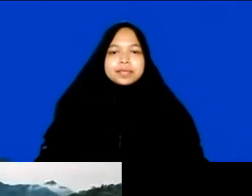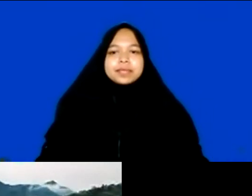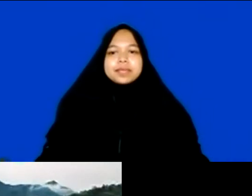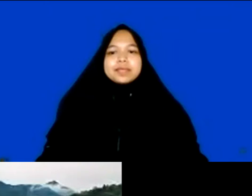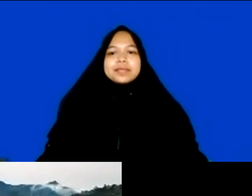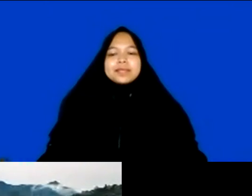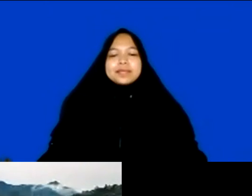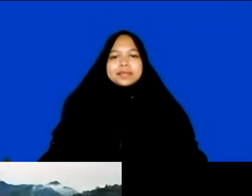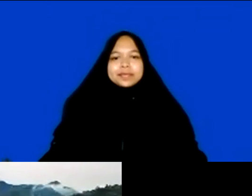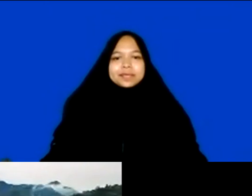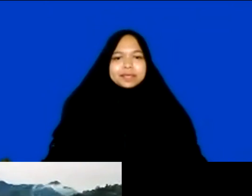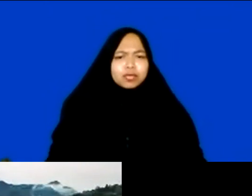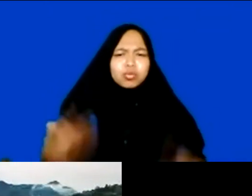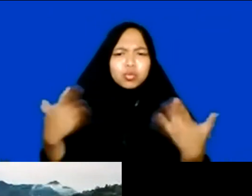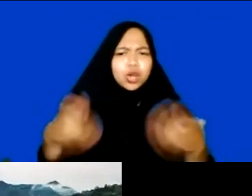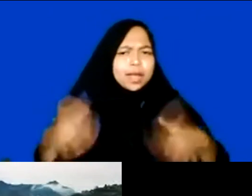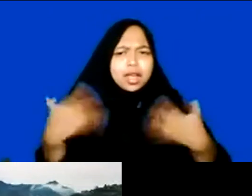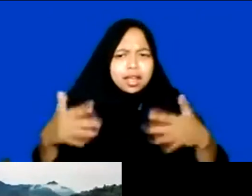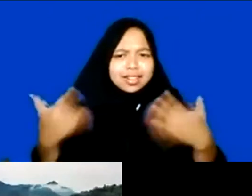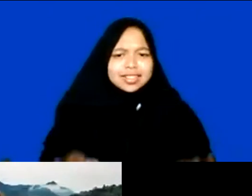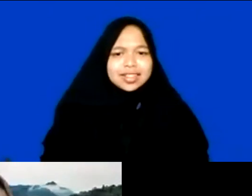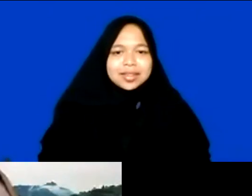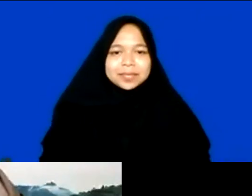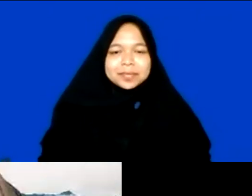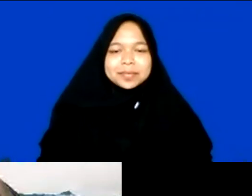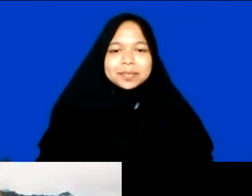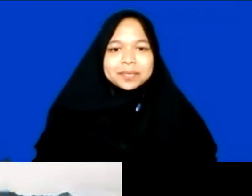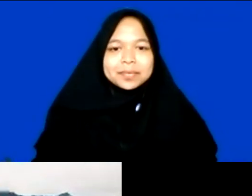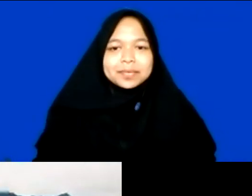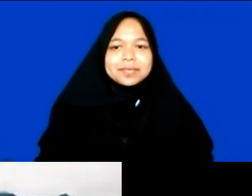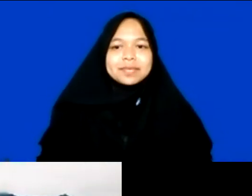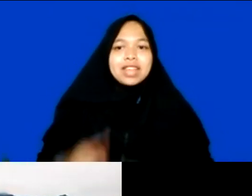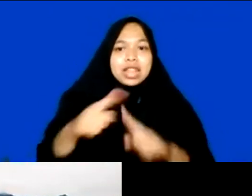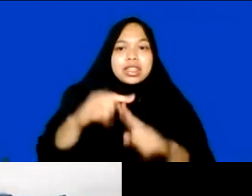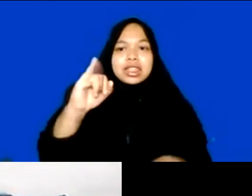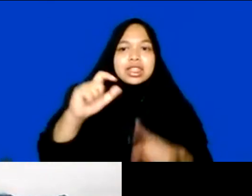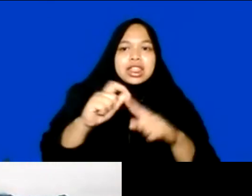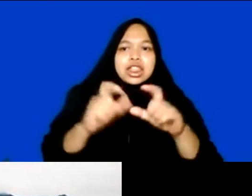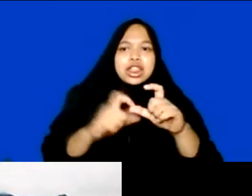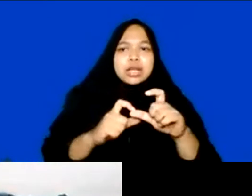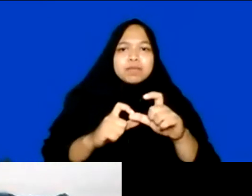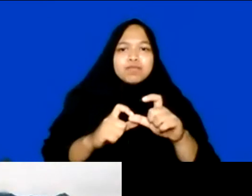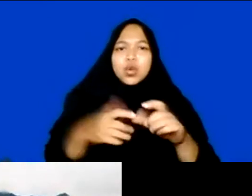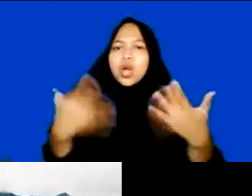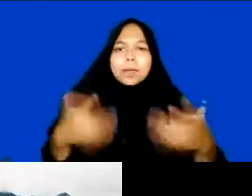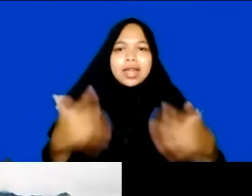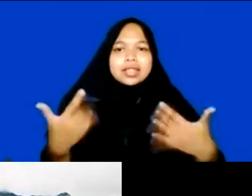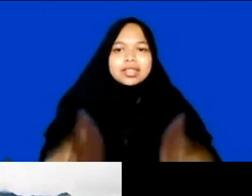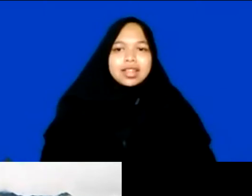Oke, bagus sekali masukan dan tips-tips dari Mas Kira ini untuk teman-teman yang mau memulai ya.